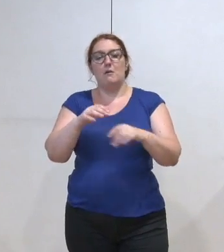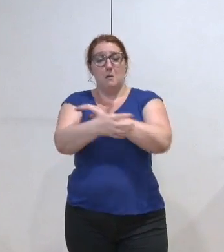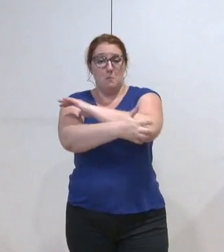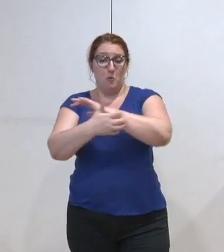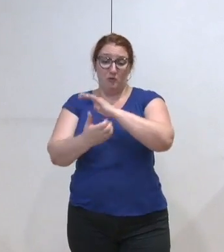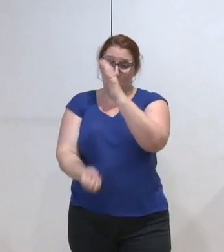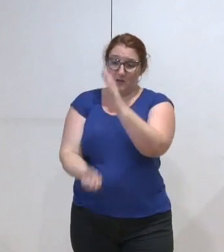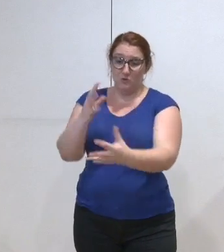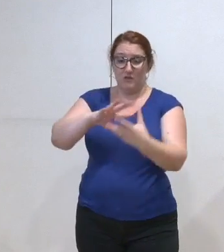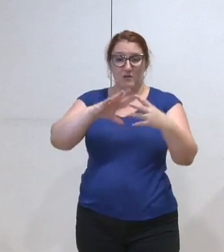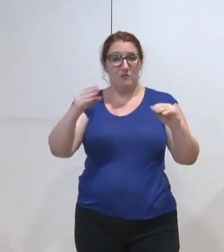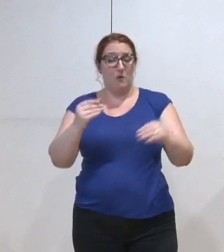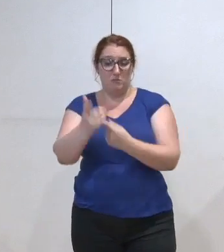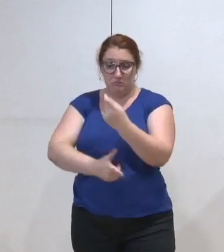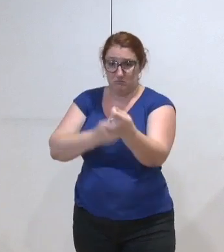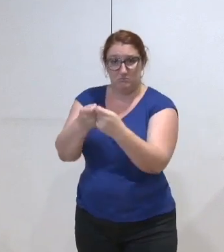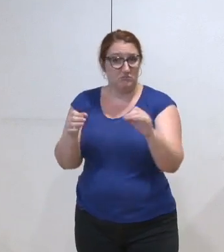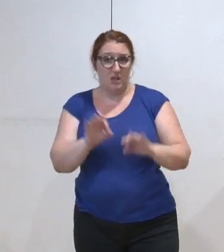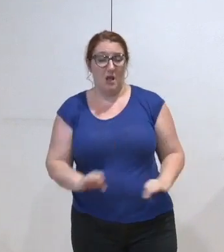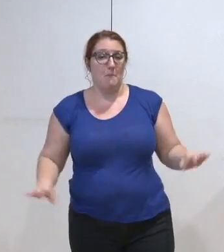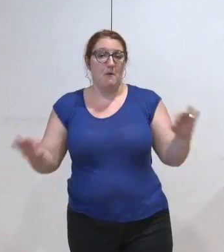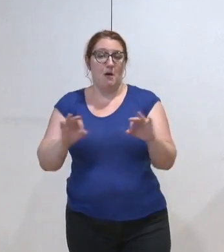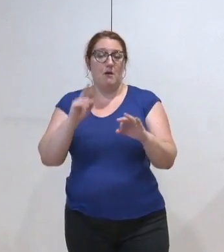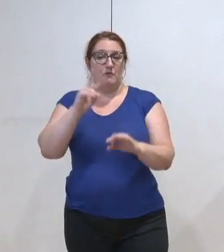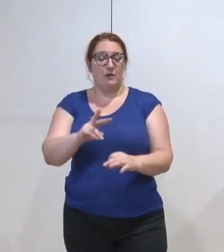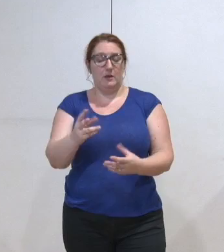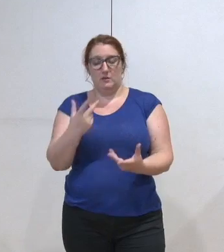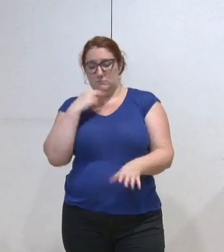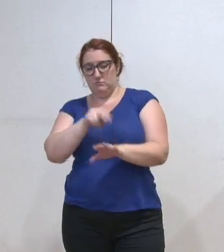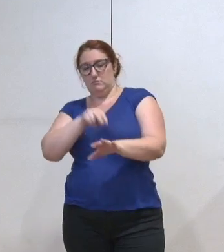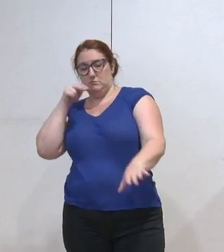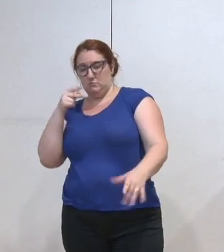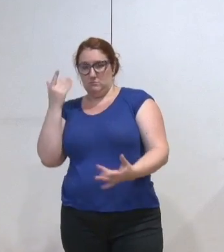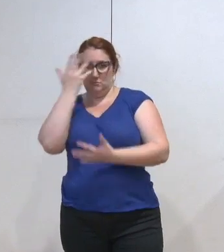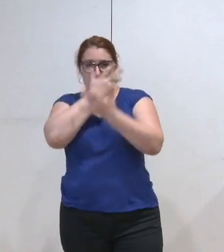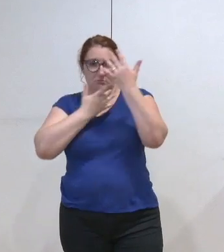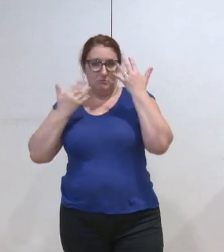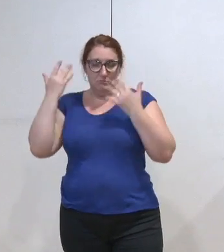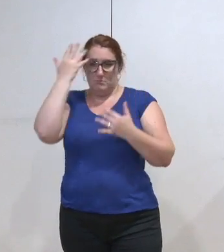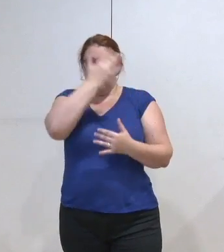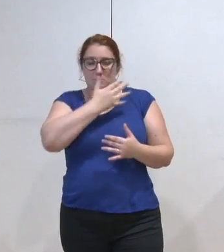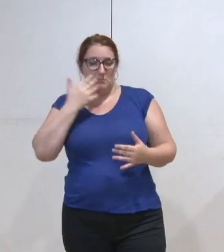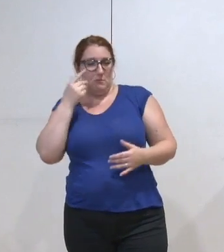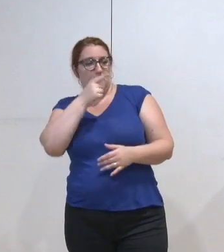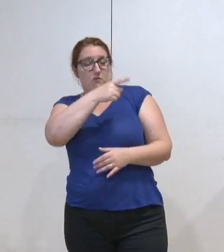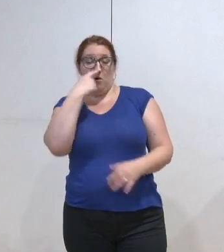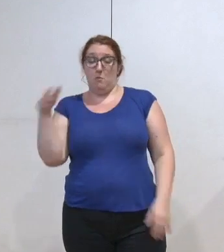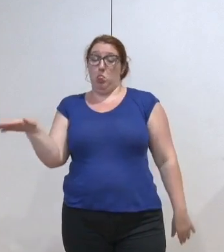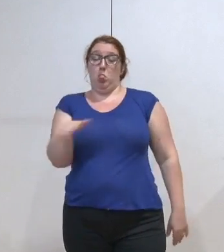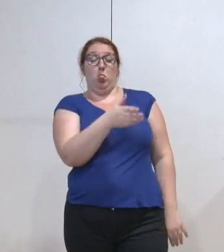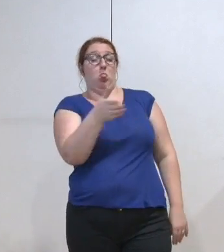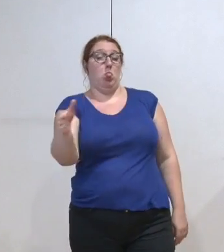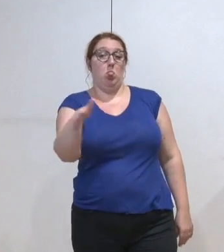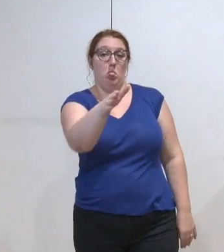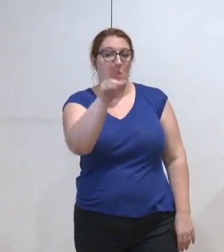pauvreté il donne le sentiment très inquiétant à nos yeux d'une navigation à vue qui risque de vous contraindre dans les mois et les années qui